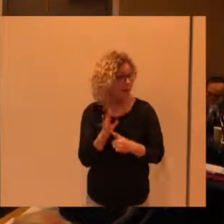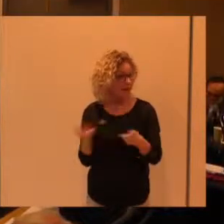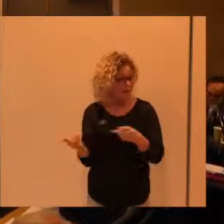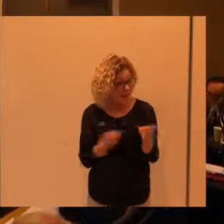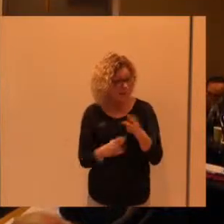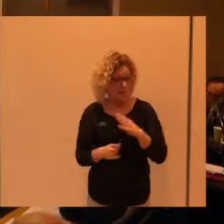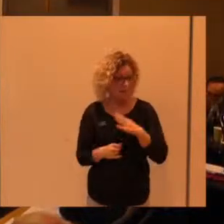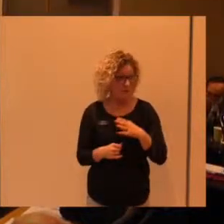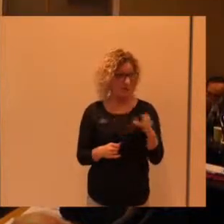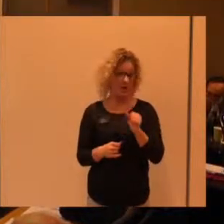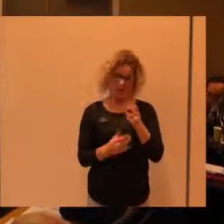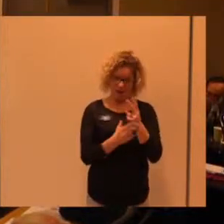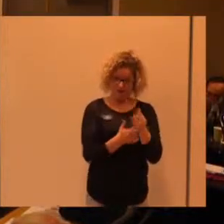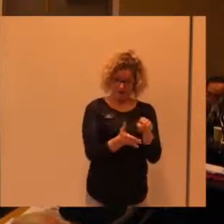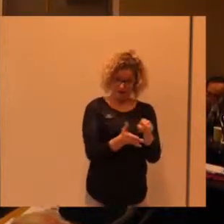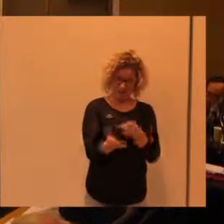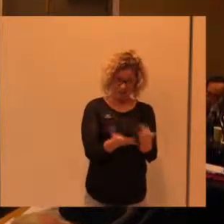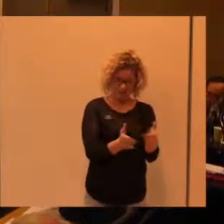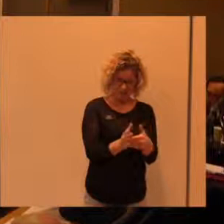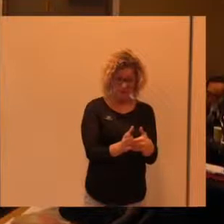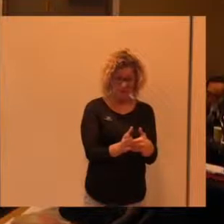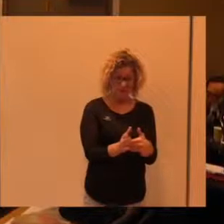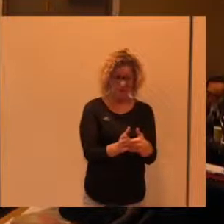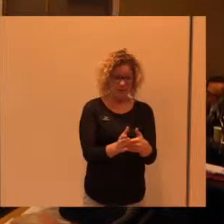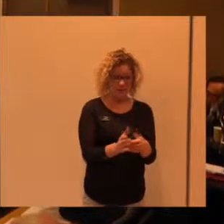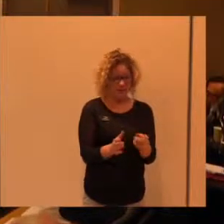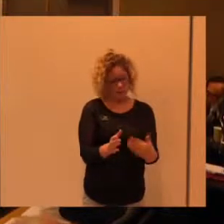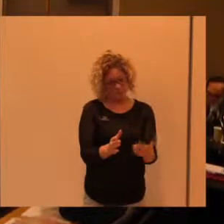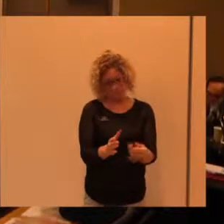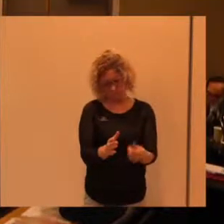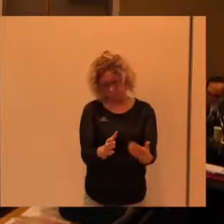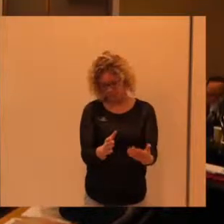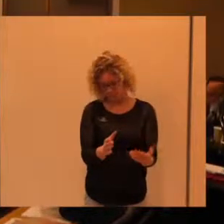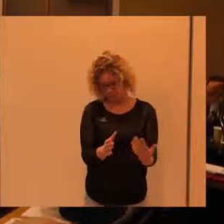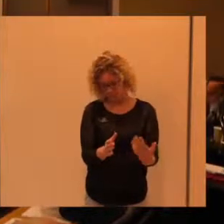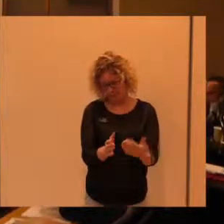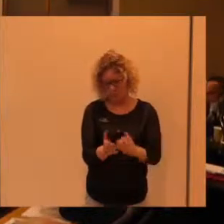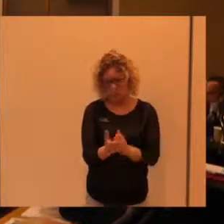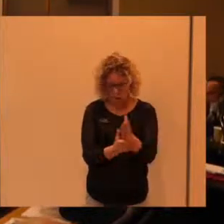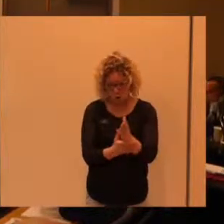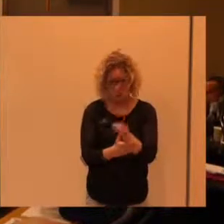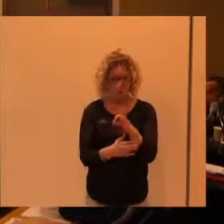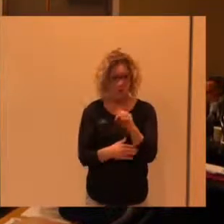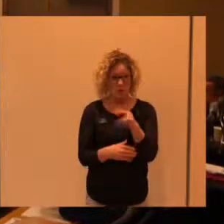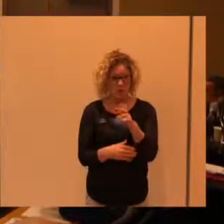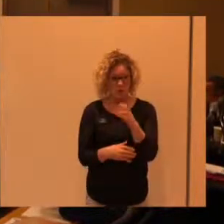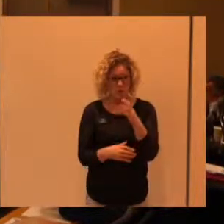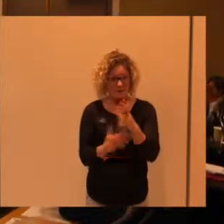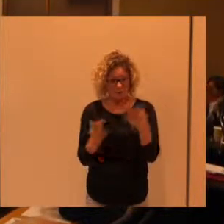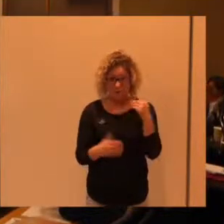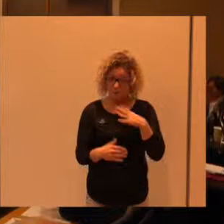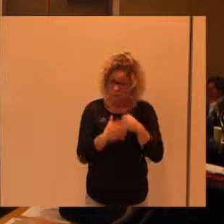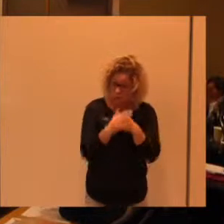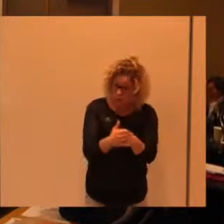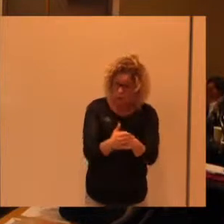standarden nu som alla pekar på. I de här kartorna som Hans visar. Finns det stöd